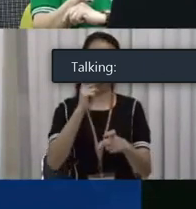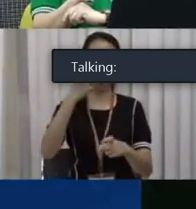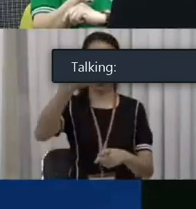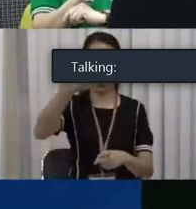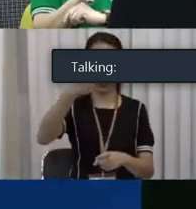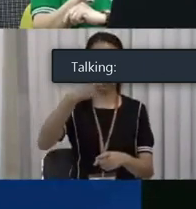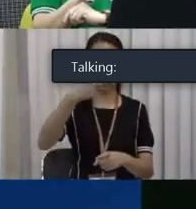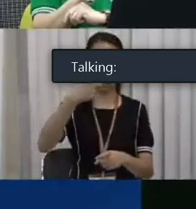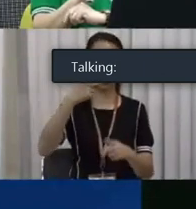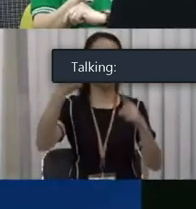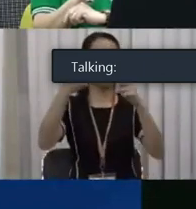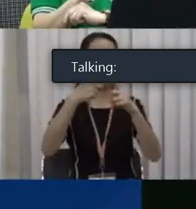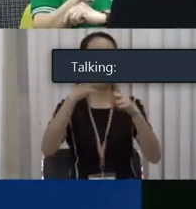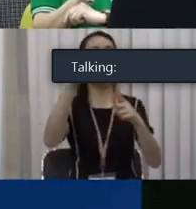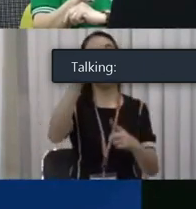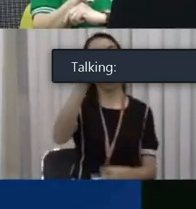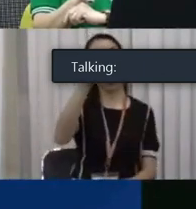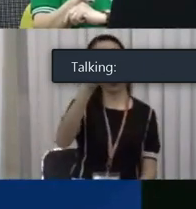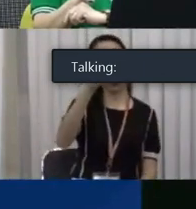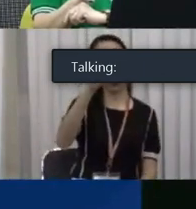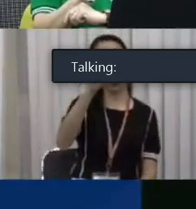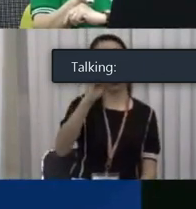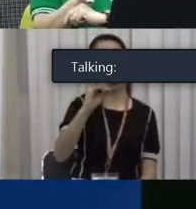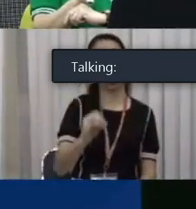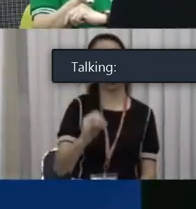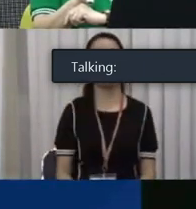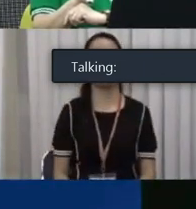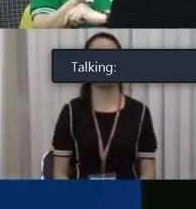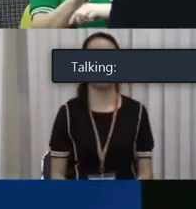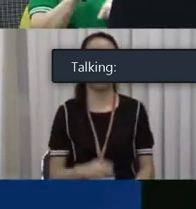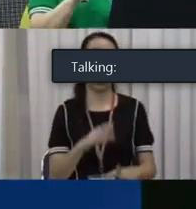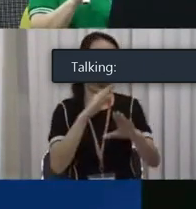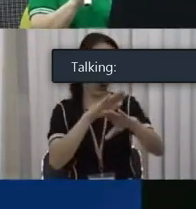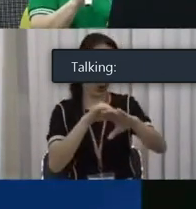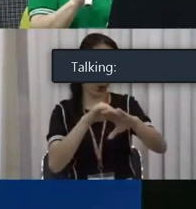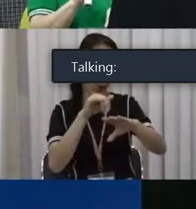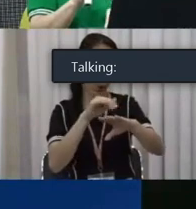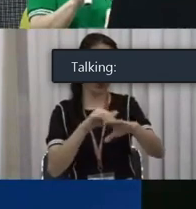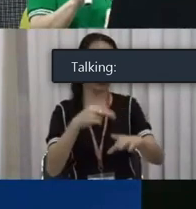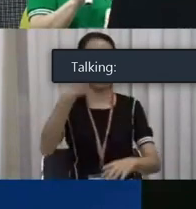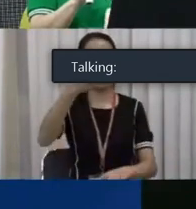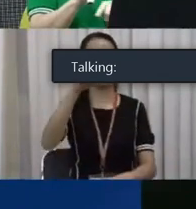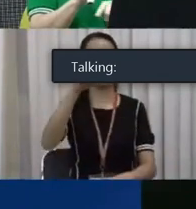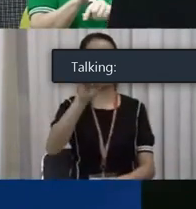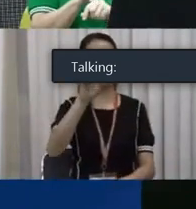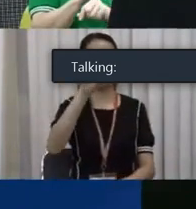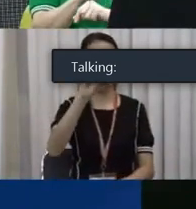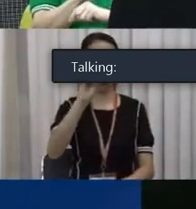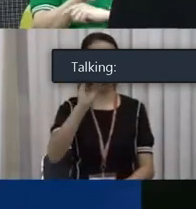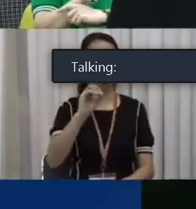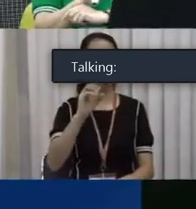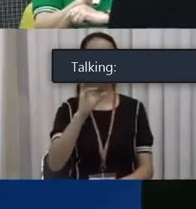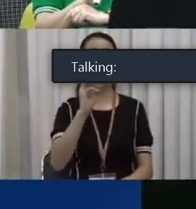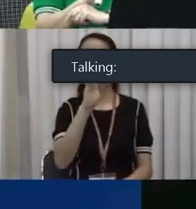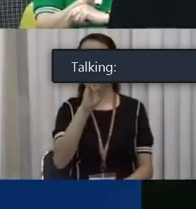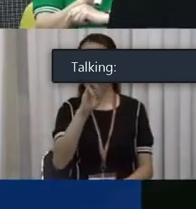H padong sa O. Mao nang gitawag og H2O or